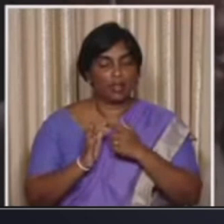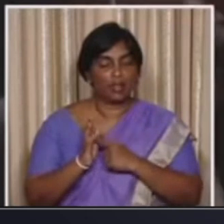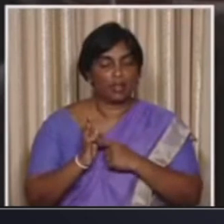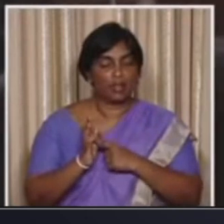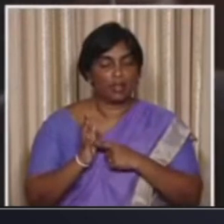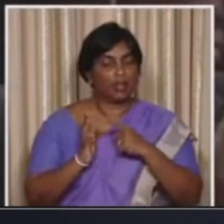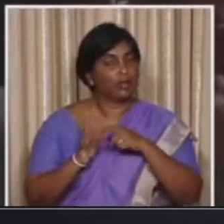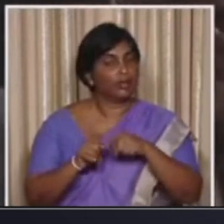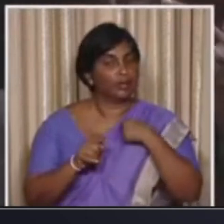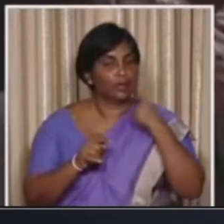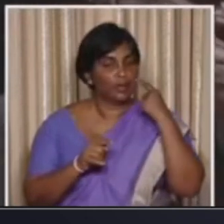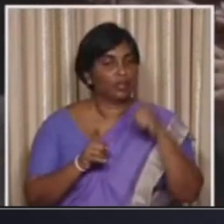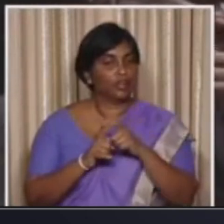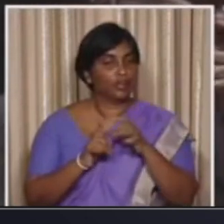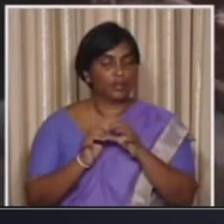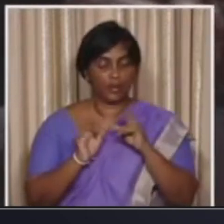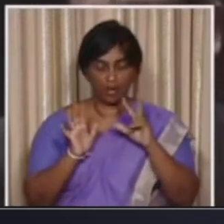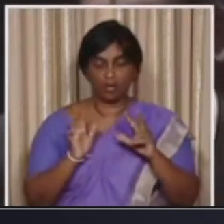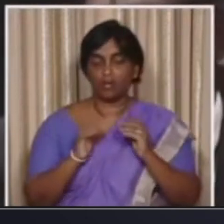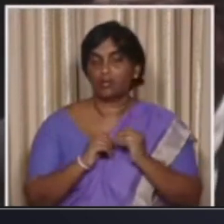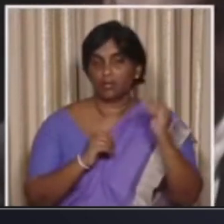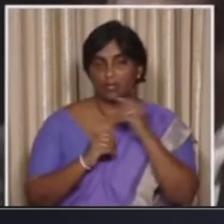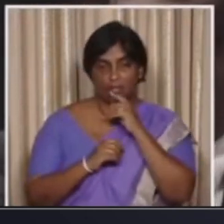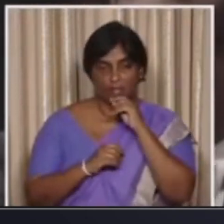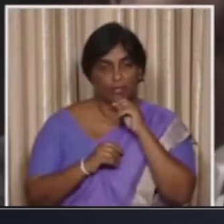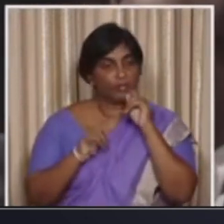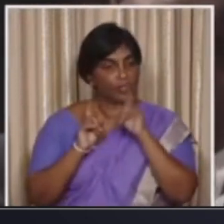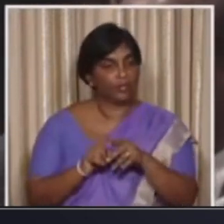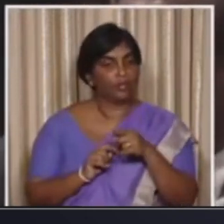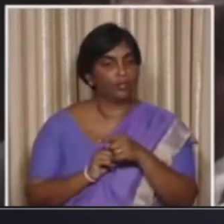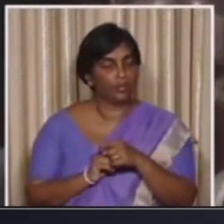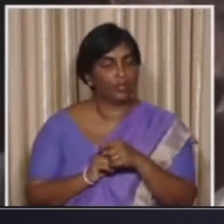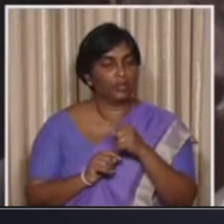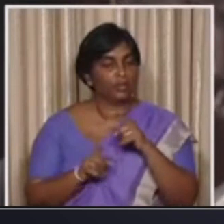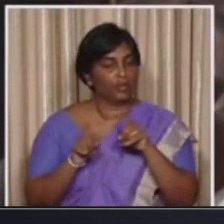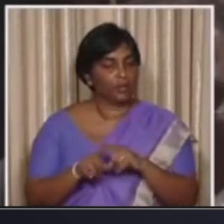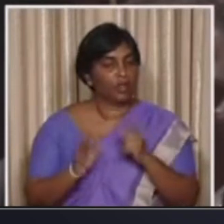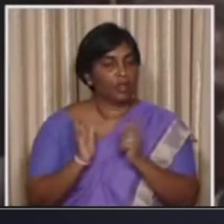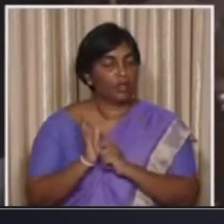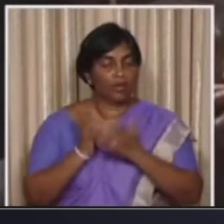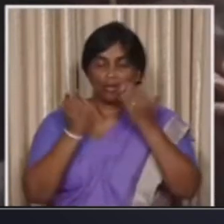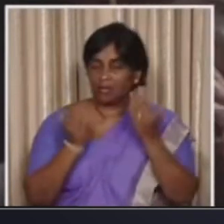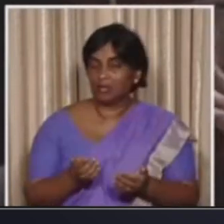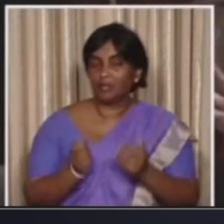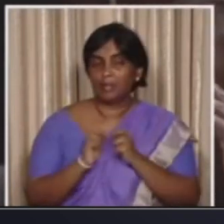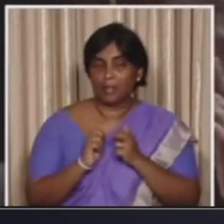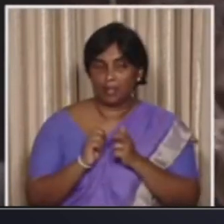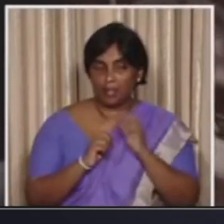මට හිතනවා මේක ඩොලර් බිලියන 8ටවත් යයි. එහෙම ගියොත් මේ තරම් ණය බරකින් මිරිකන